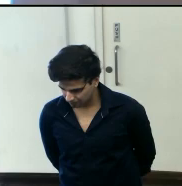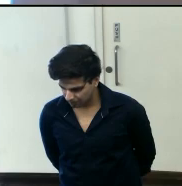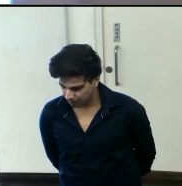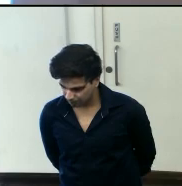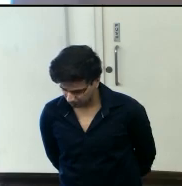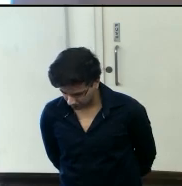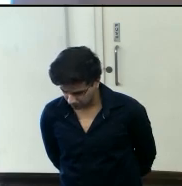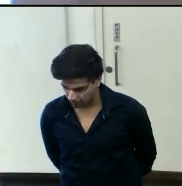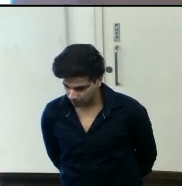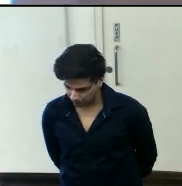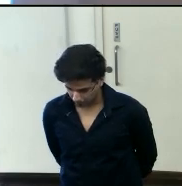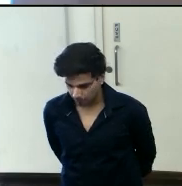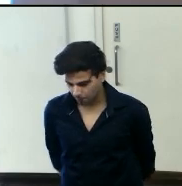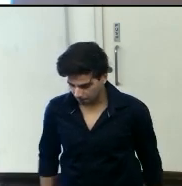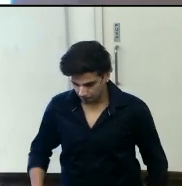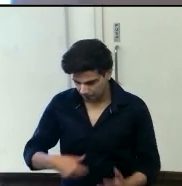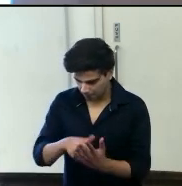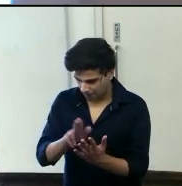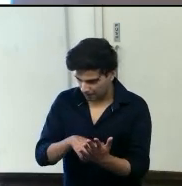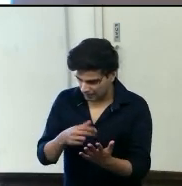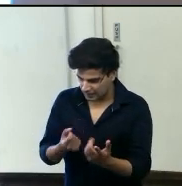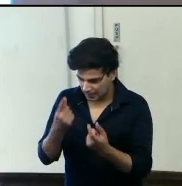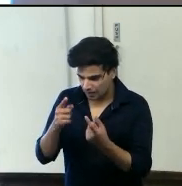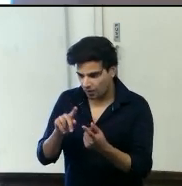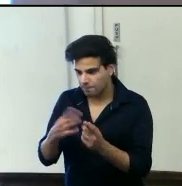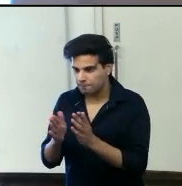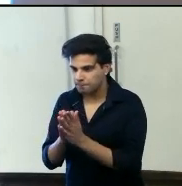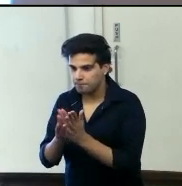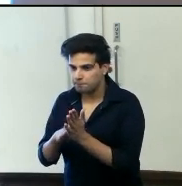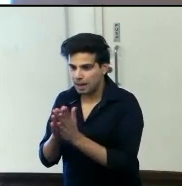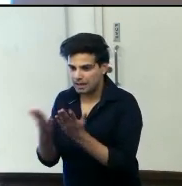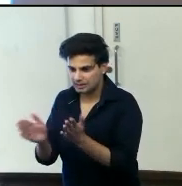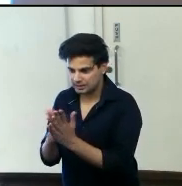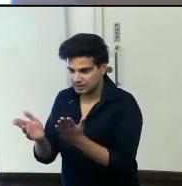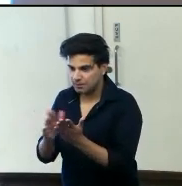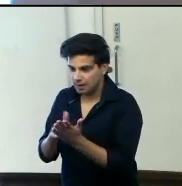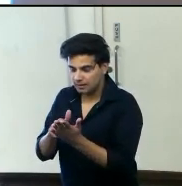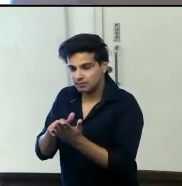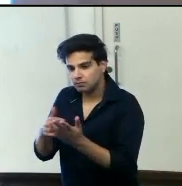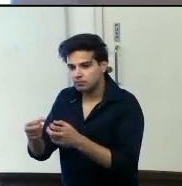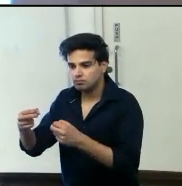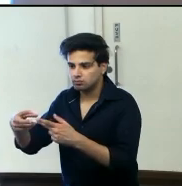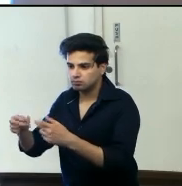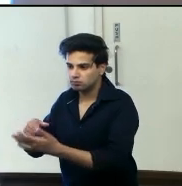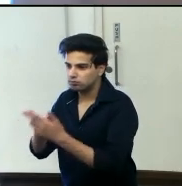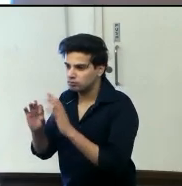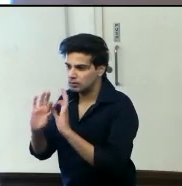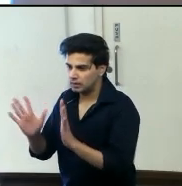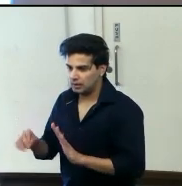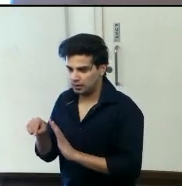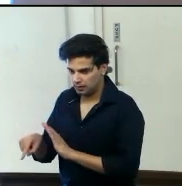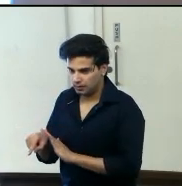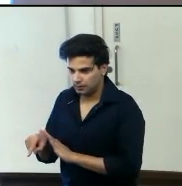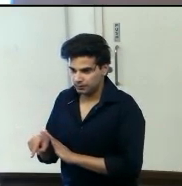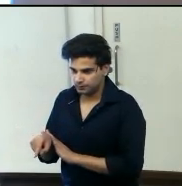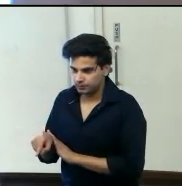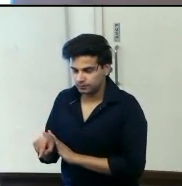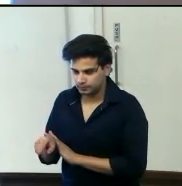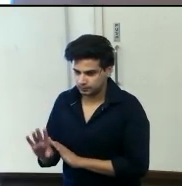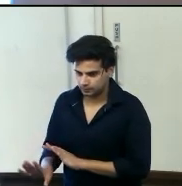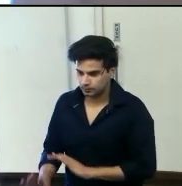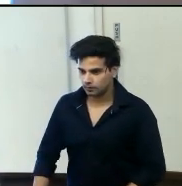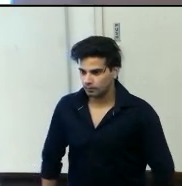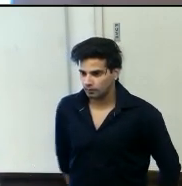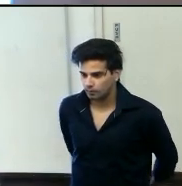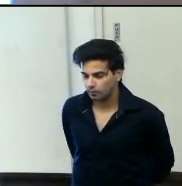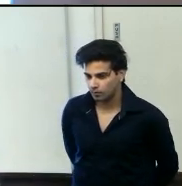ಇರುತ್ತೆ. ಬಟ್ ಅದು ಎರಡಕ್ಕೂ ನಾವು ಸಂಬಂಧ ಕಲ್ಪಿಸೋದಿಲ್ಲ ಅದನ್ನ. ಸೊ ಈ ಪೇಂಟಿಂಗ್ಗಳಲ್ಲಿ ಏನು ಮಾಡೋಕ್ಕೆ ಶುರು ಮಾಡಿದೆ, 2 ಜಕ್ಸ್ಟಪೋಸ್ ಮಾಡಿ